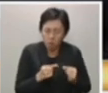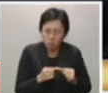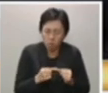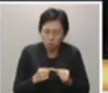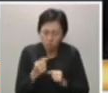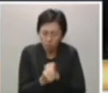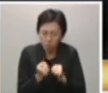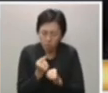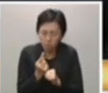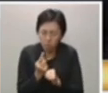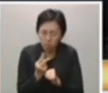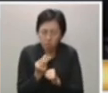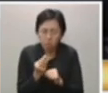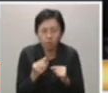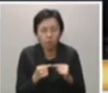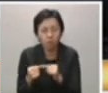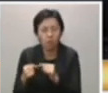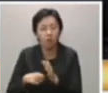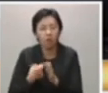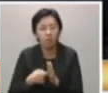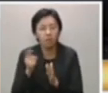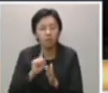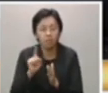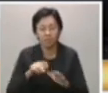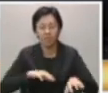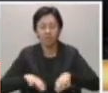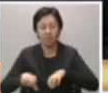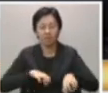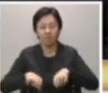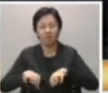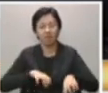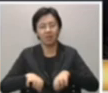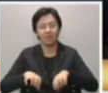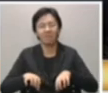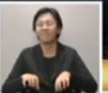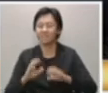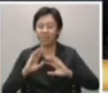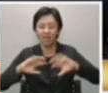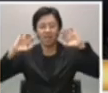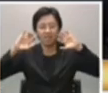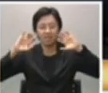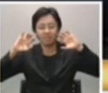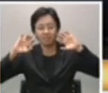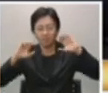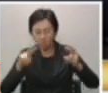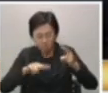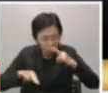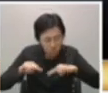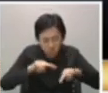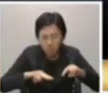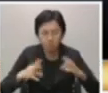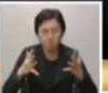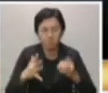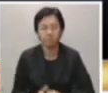ปีเกิดจากการบริหารที่ไร้ที่รัฐบาลที่ปราศจากการตรวจสอบ